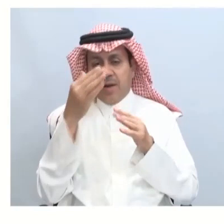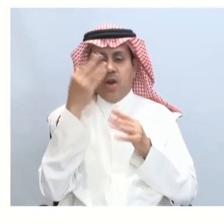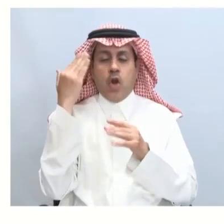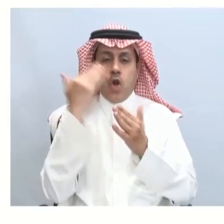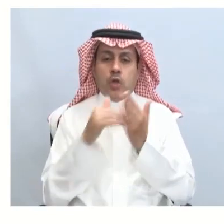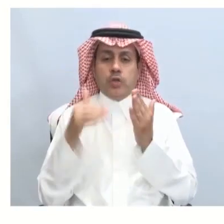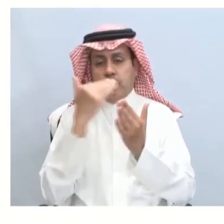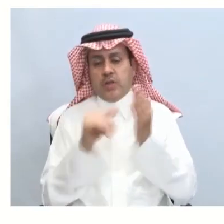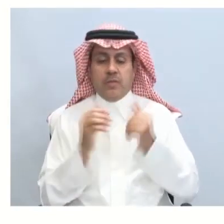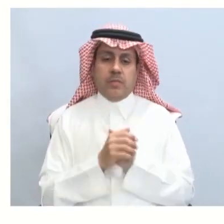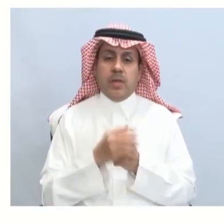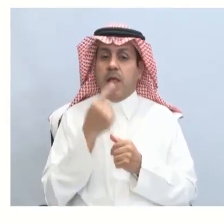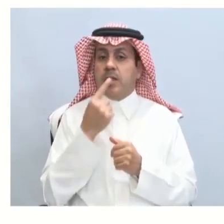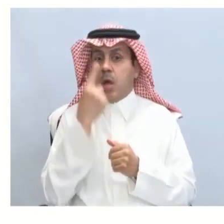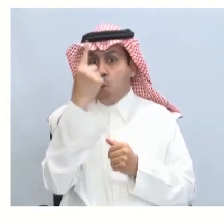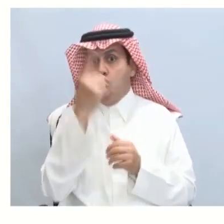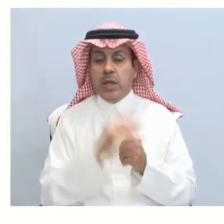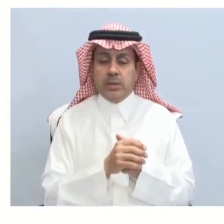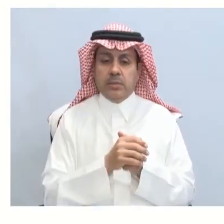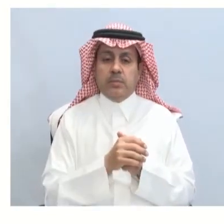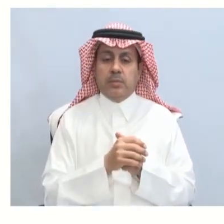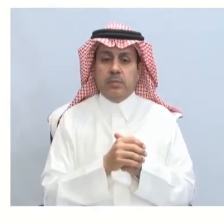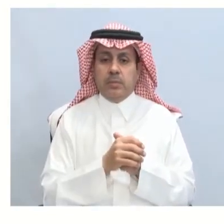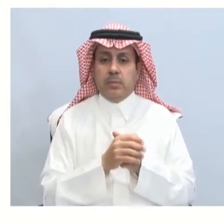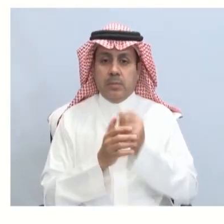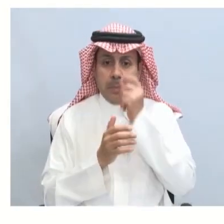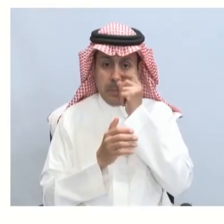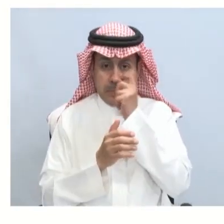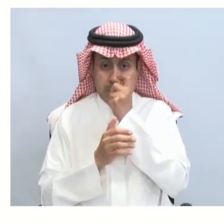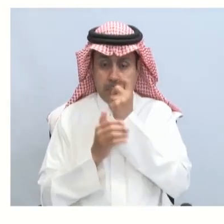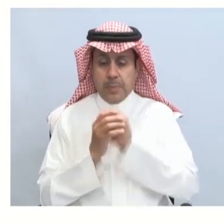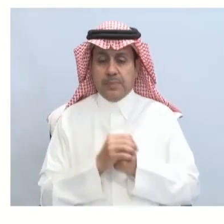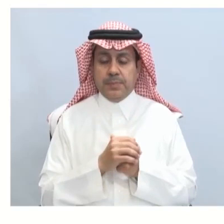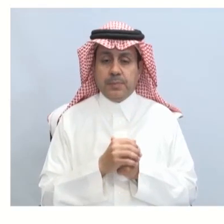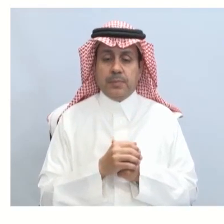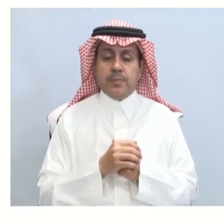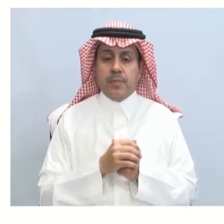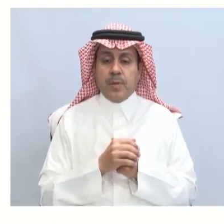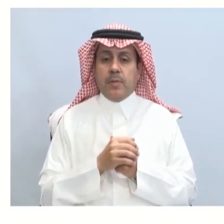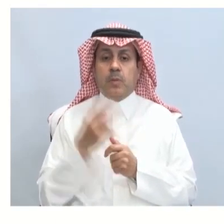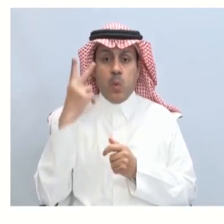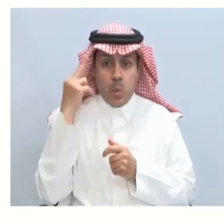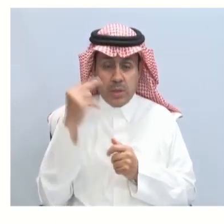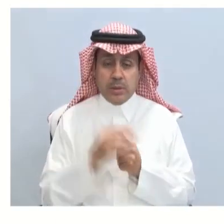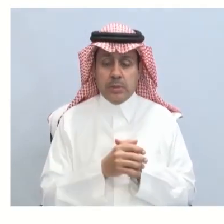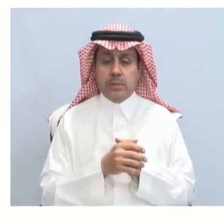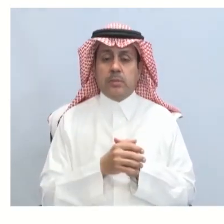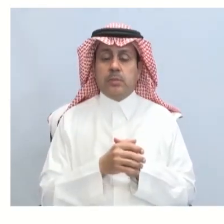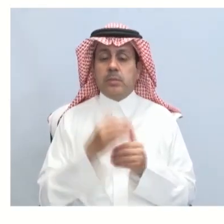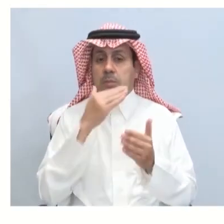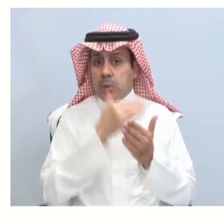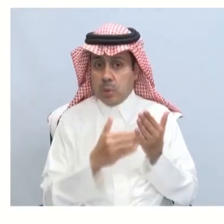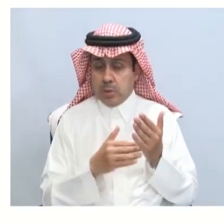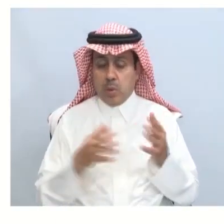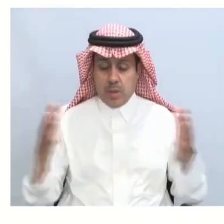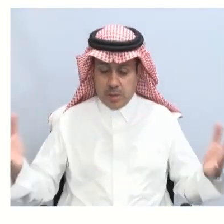عضو واحد كاللسان مثلا فهنا الديه فيه كامله وما في الانسان منه عضوان كالعين